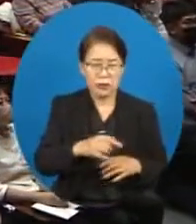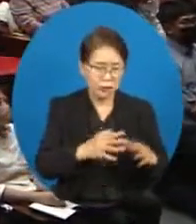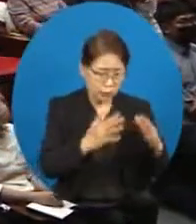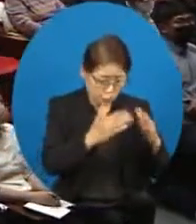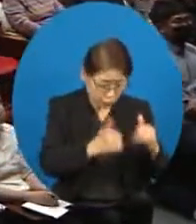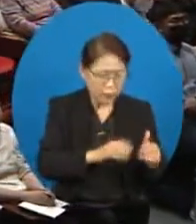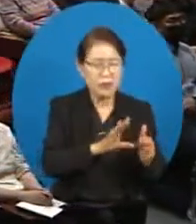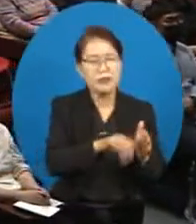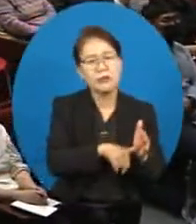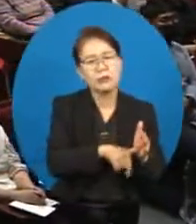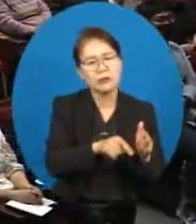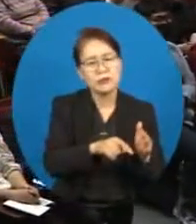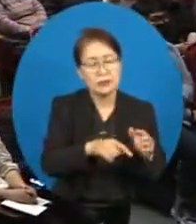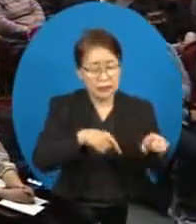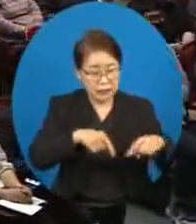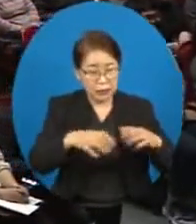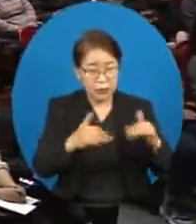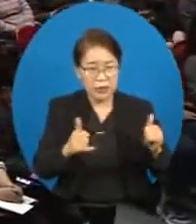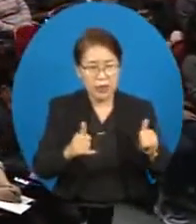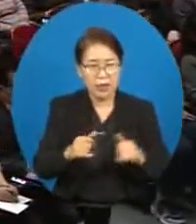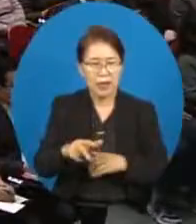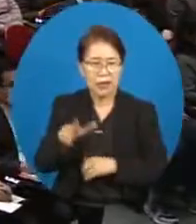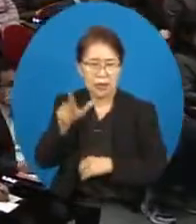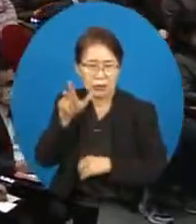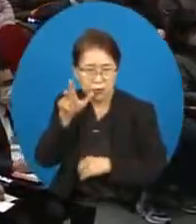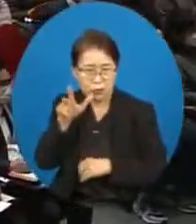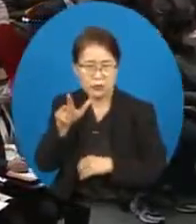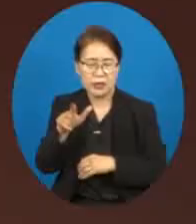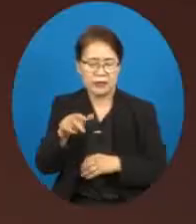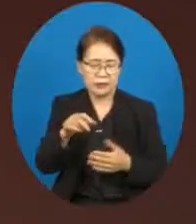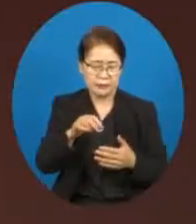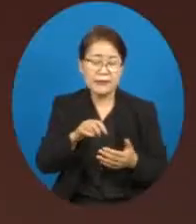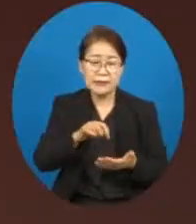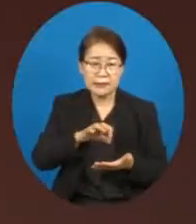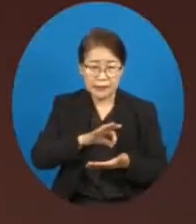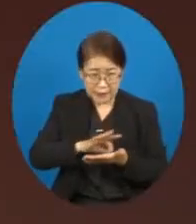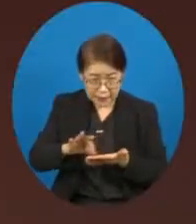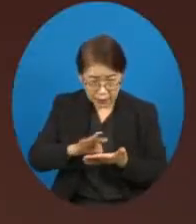세우신 지도자인 여호수아를 도구로 사용하셨습니다.